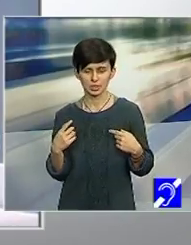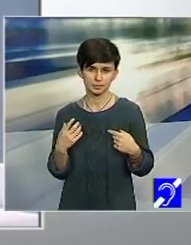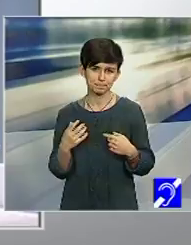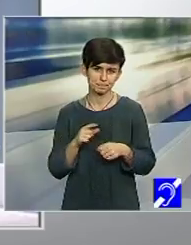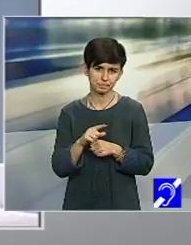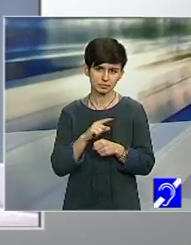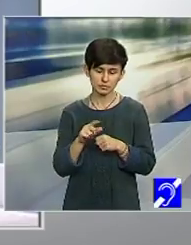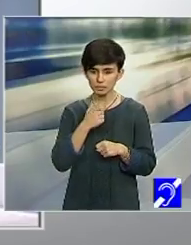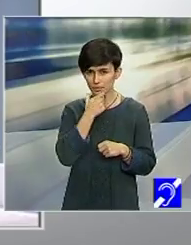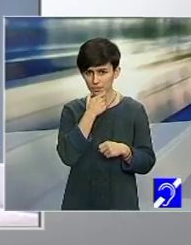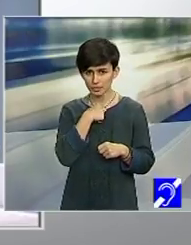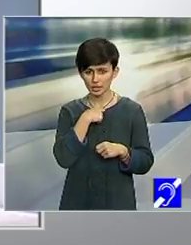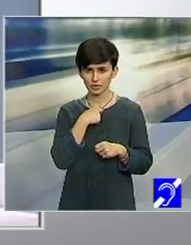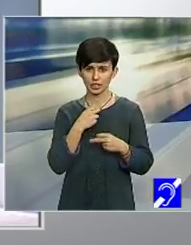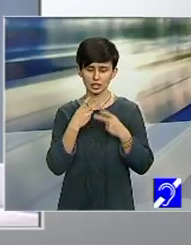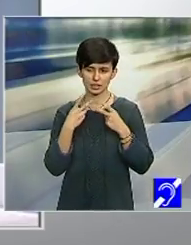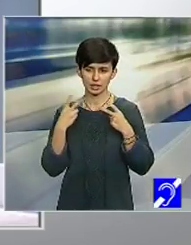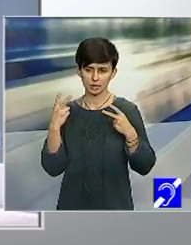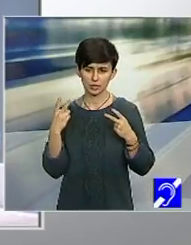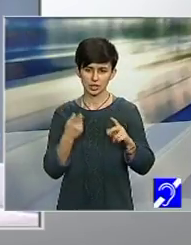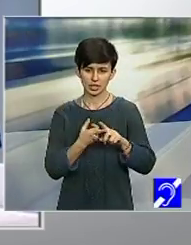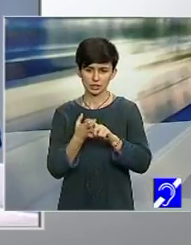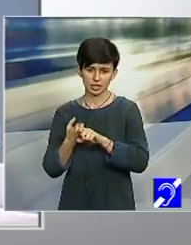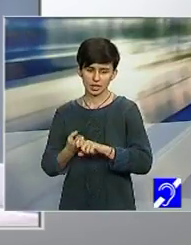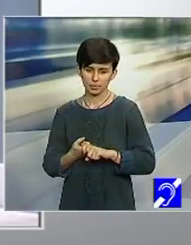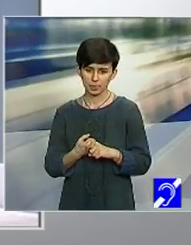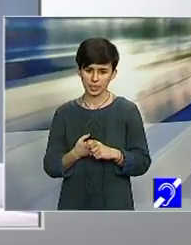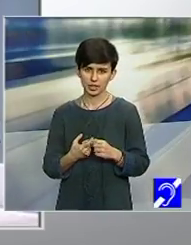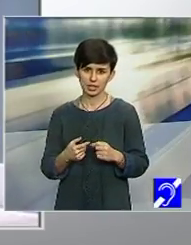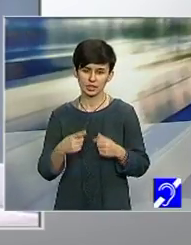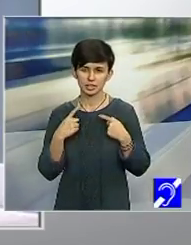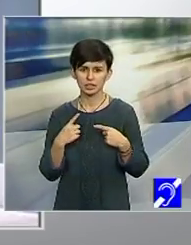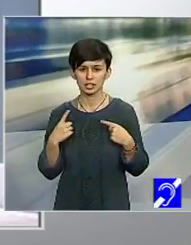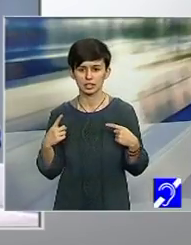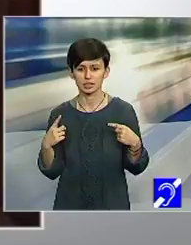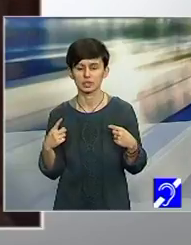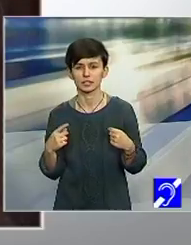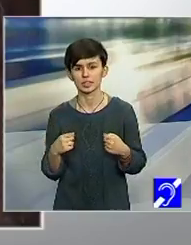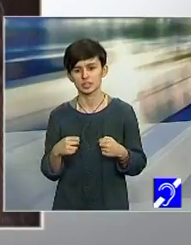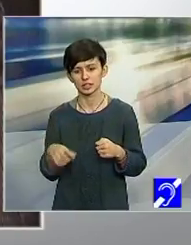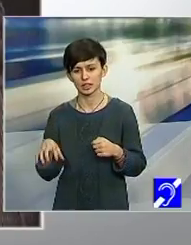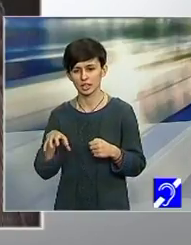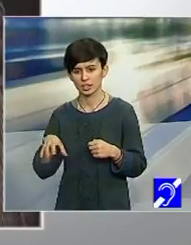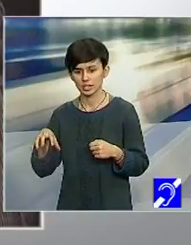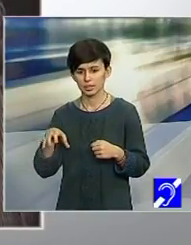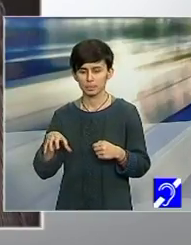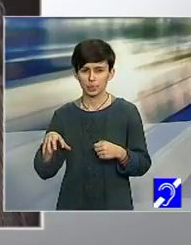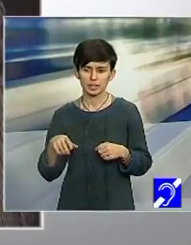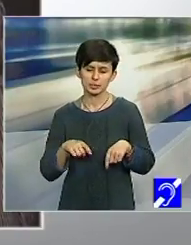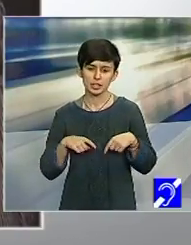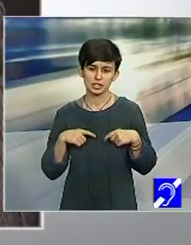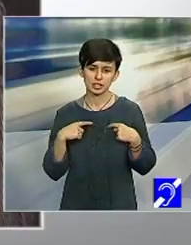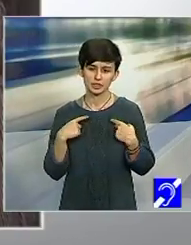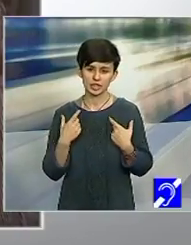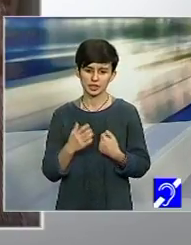artefate, obiecte mari legate de diversele spații de viață. O